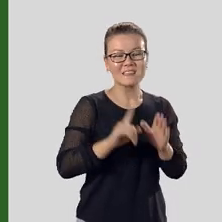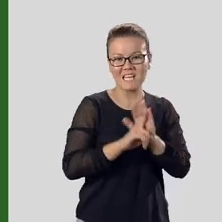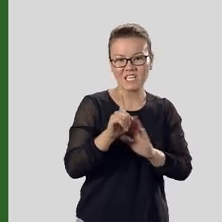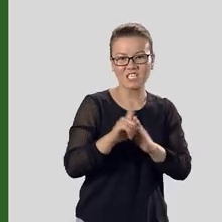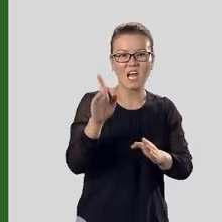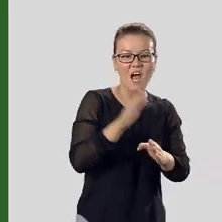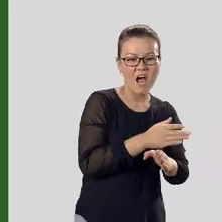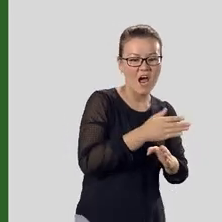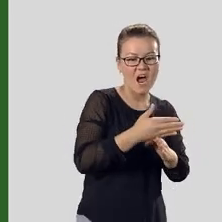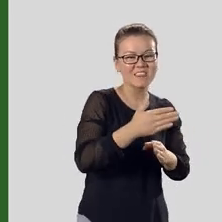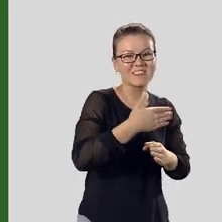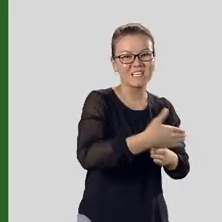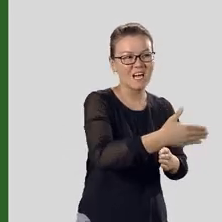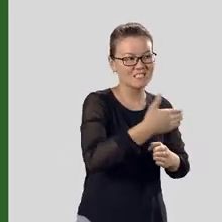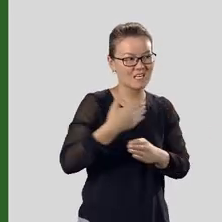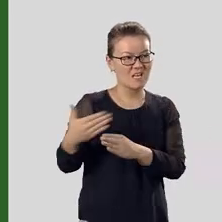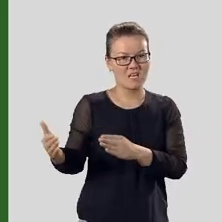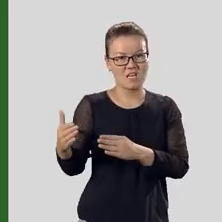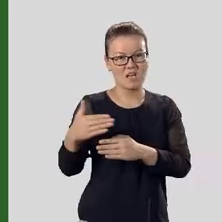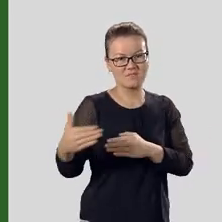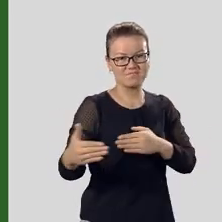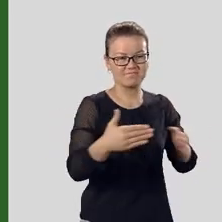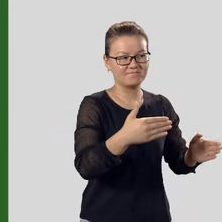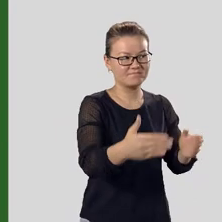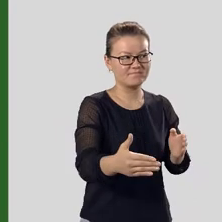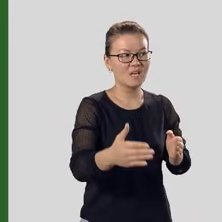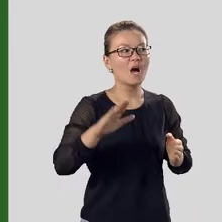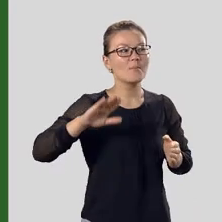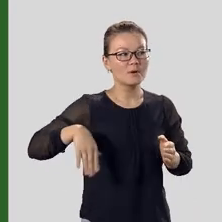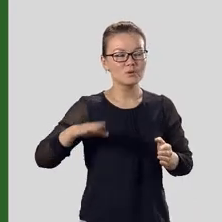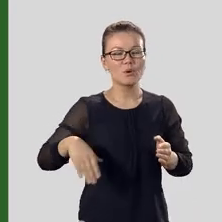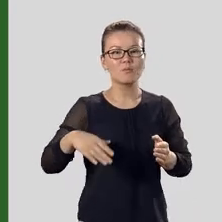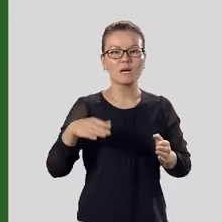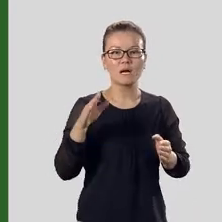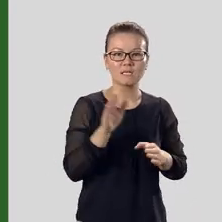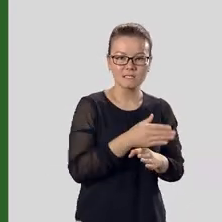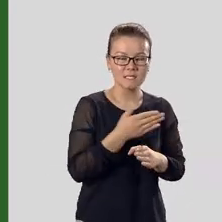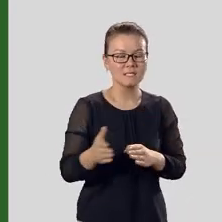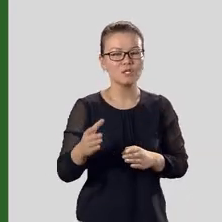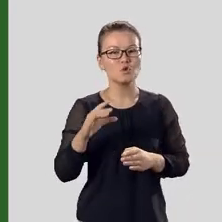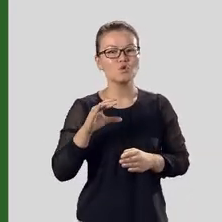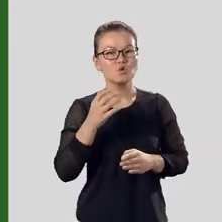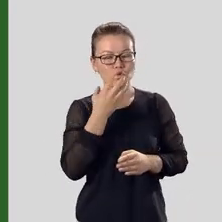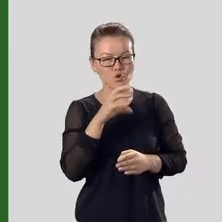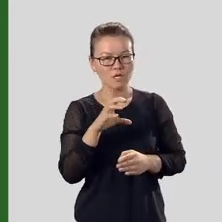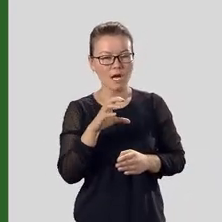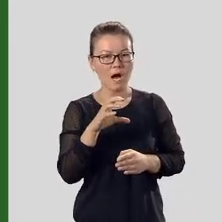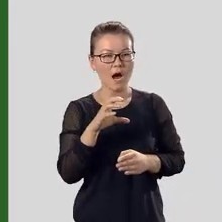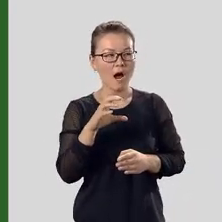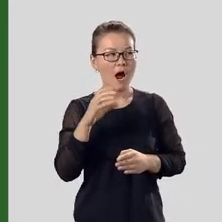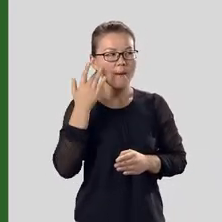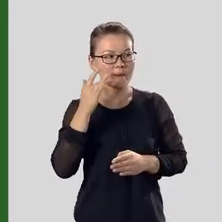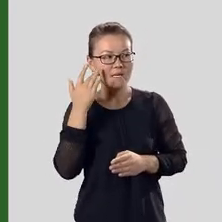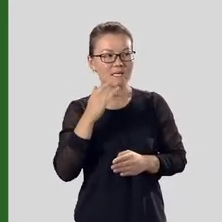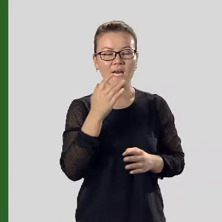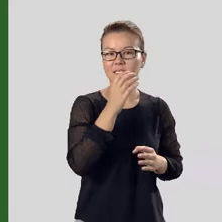начала отделяться Северная Америка. Затем разделились Южная Америка и Африка. 80